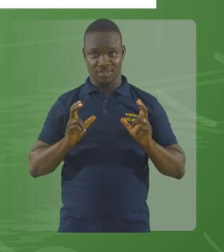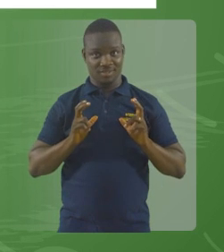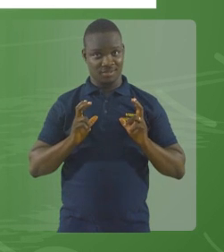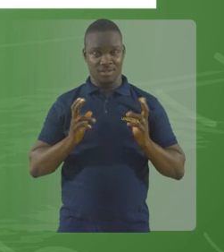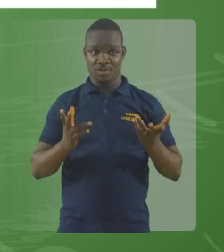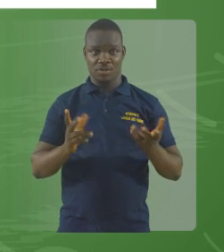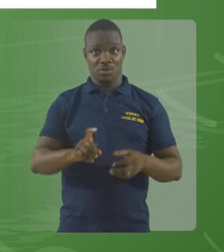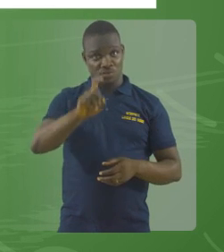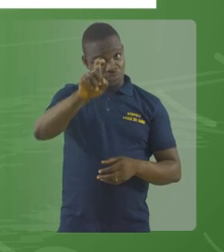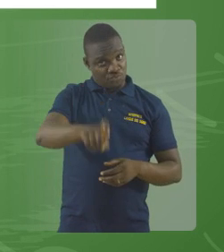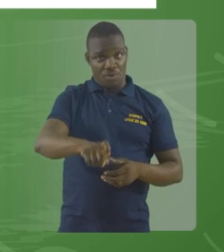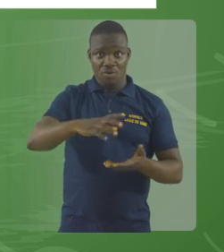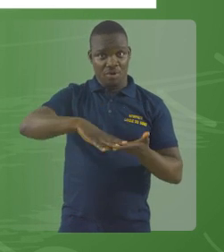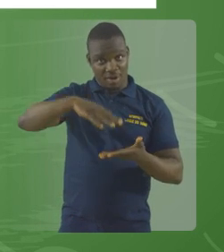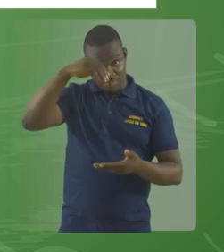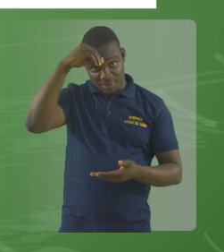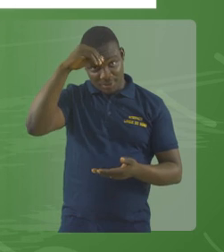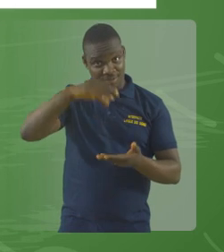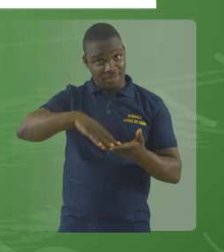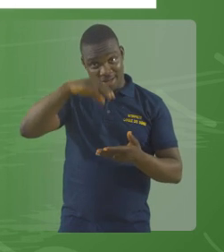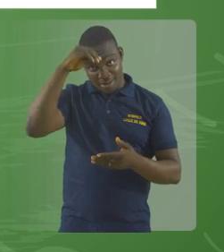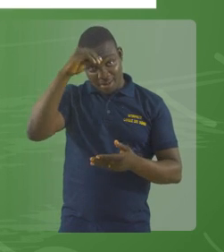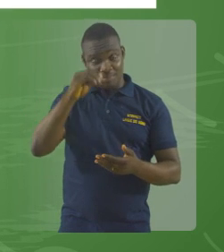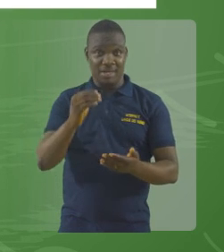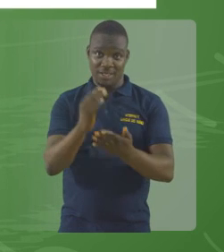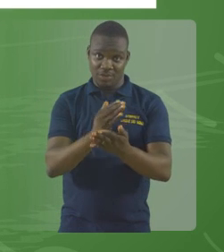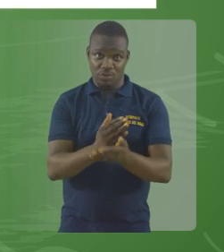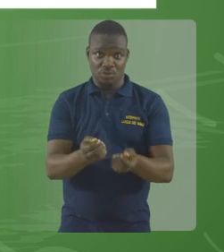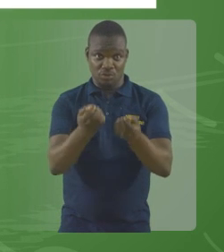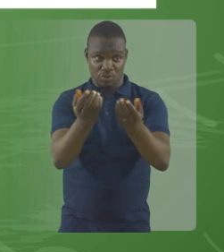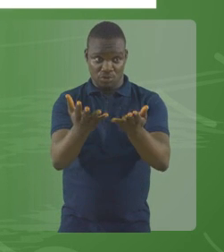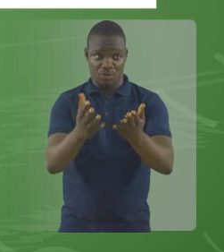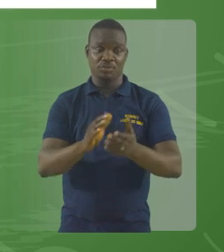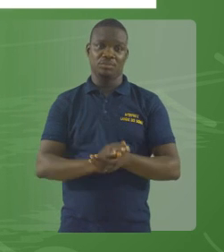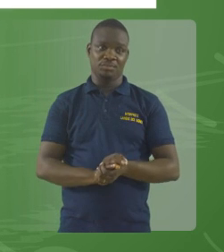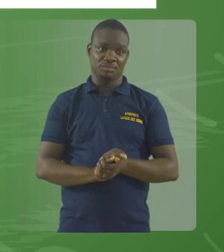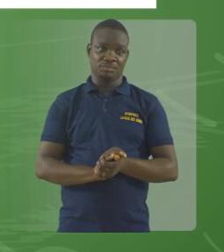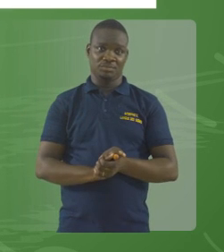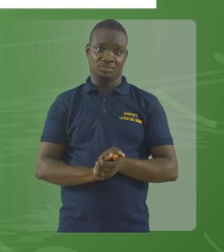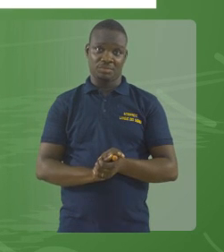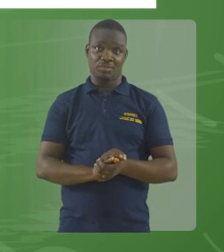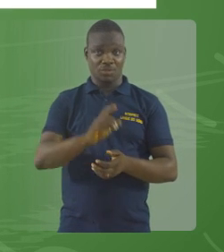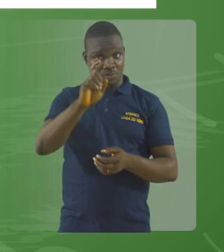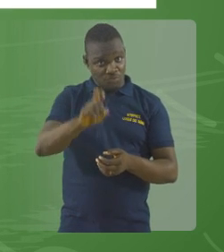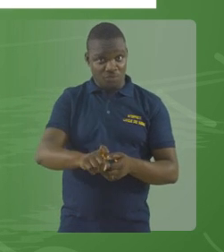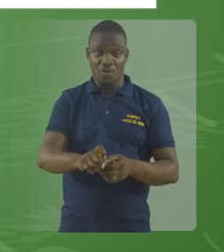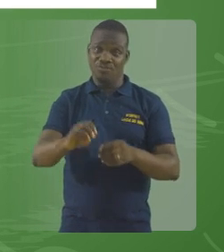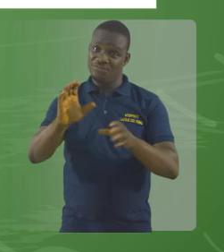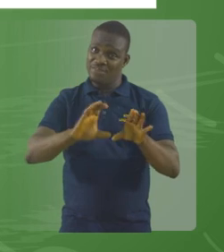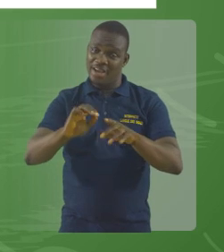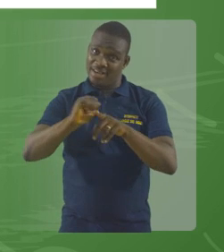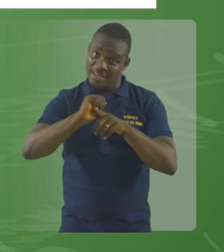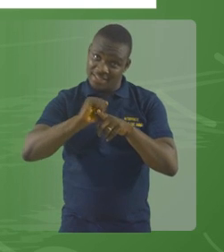Il faut donc apprendre les nouvelles leçons que nous venons de vous donner, faire vos